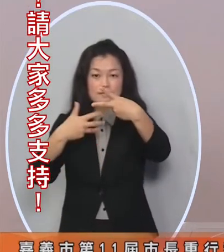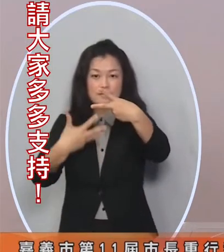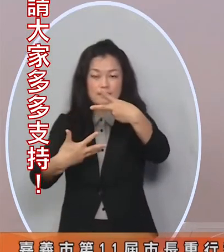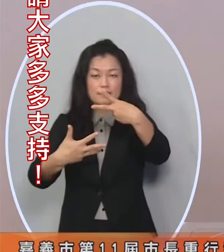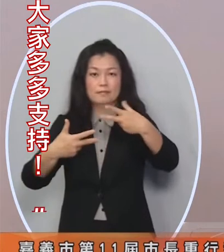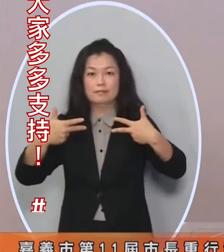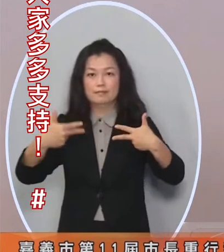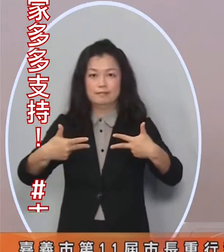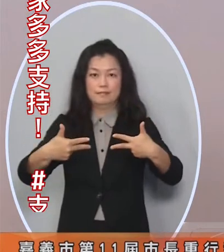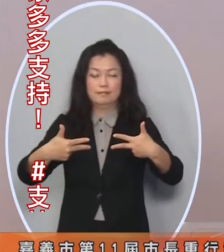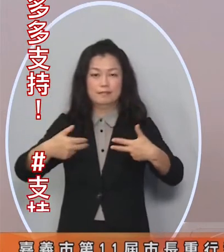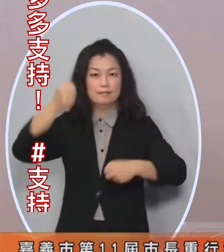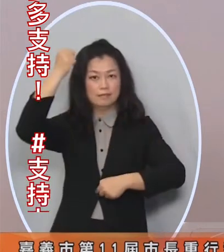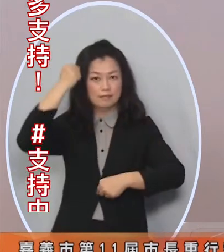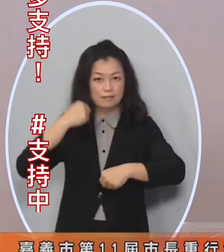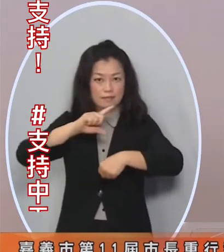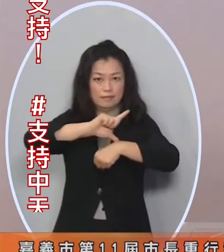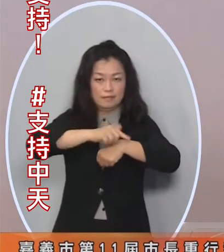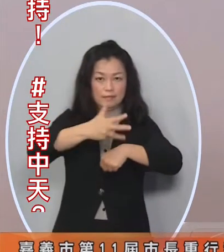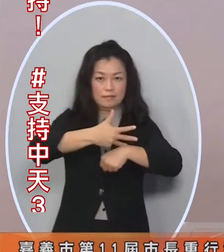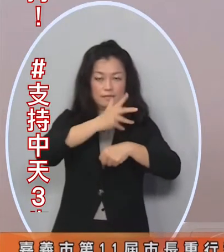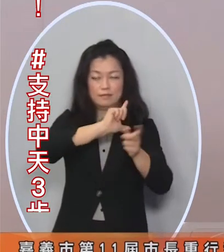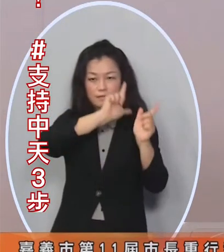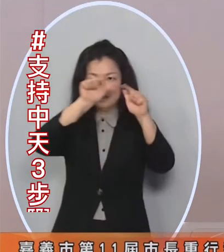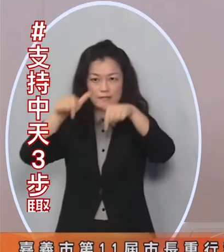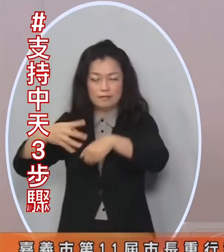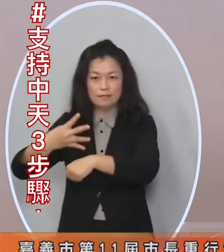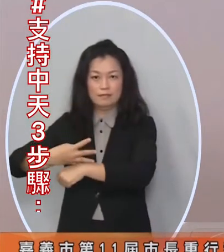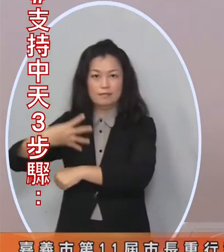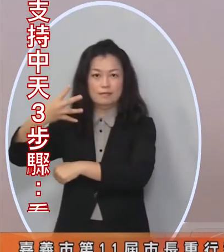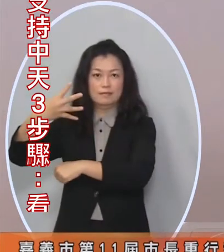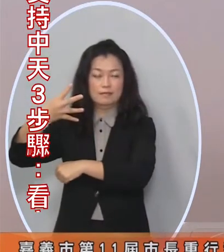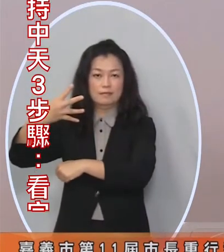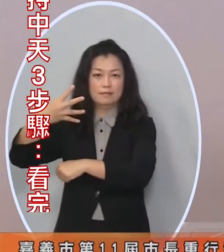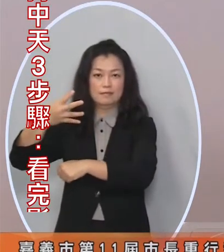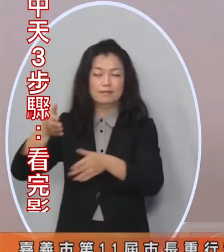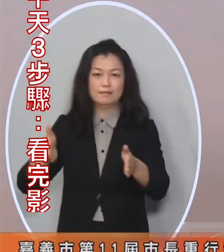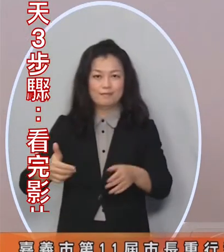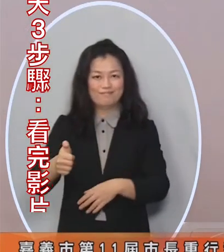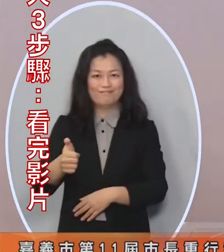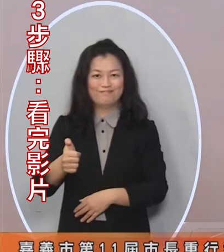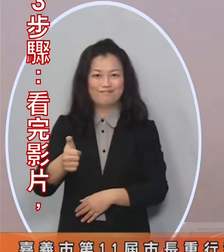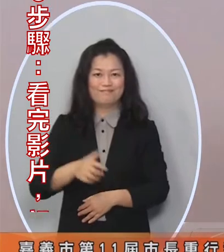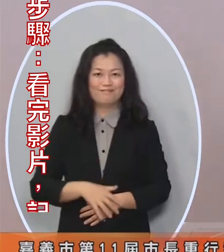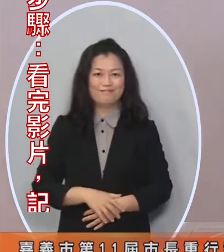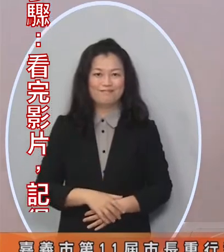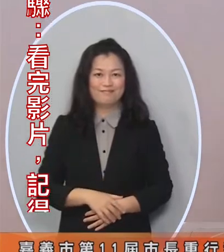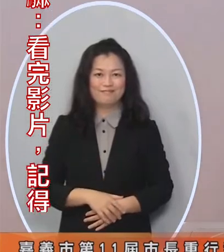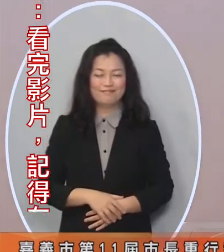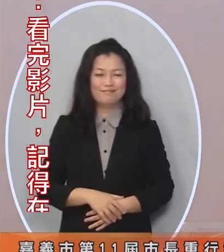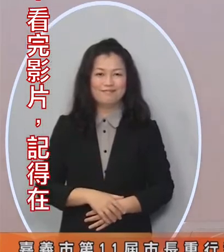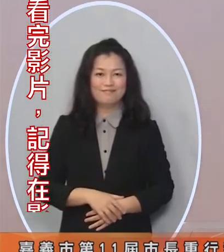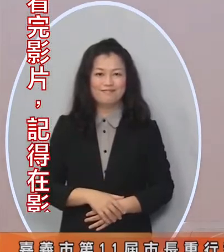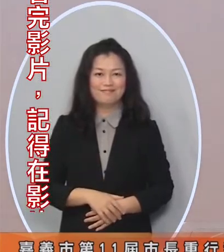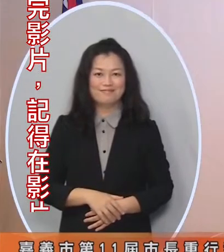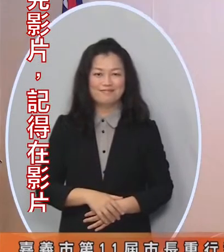12月18号礼拜日的早上8点到下晡4点。好，感谢大家，谢谢。